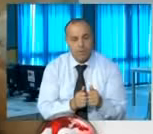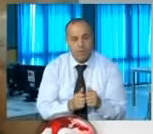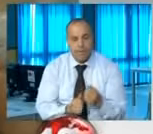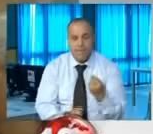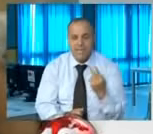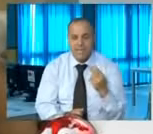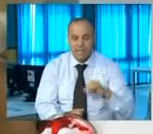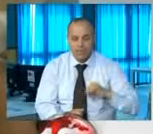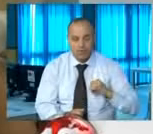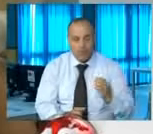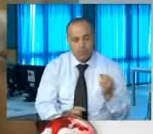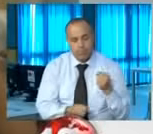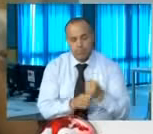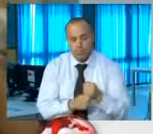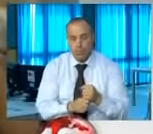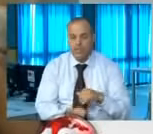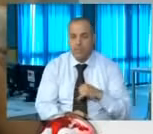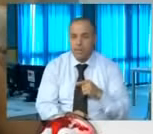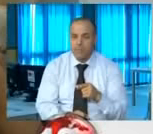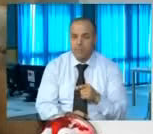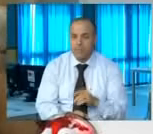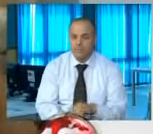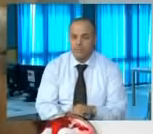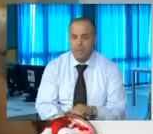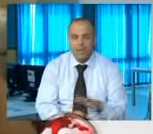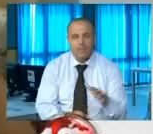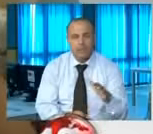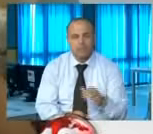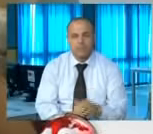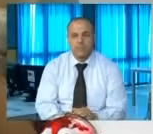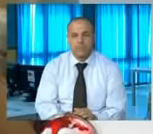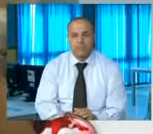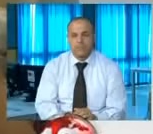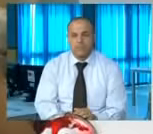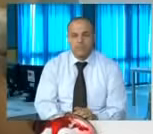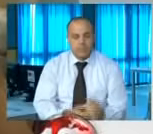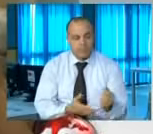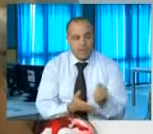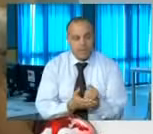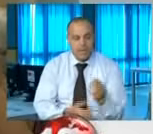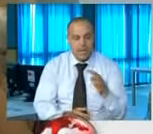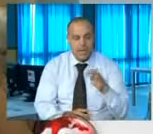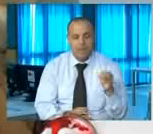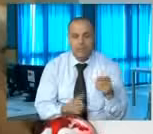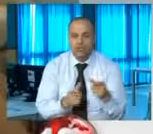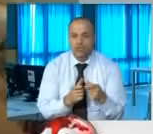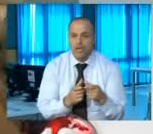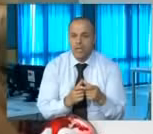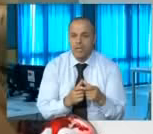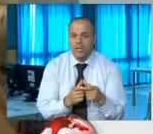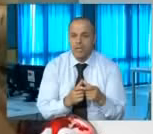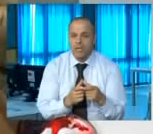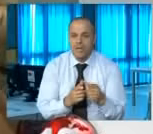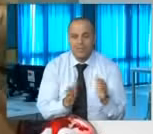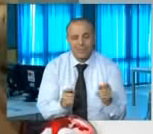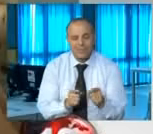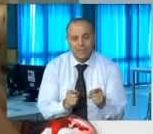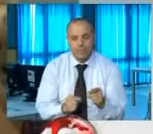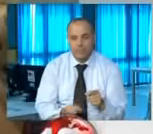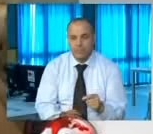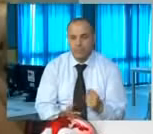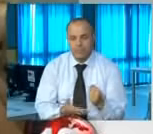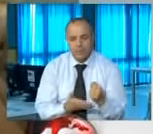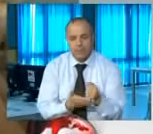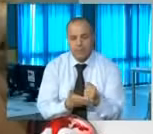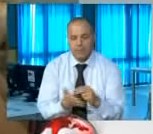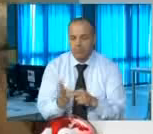باعث مشروع خاصة من الشباب، وعلى الأقل دعم 40 مؤسسة صغرى، دعم